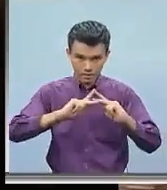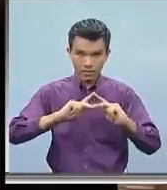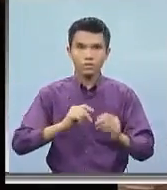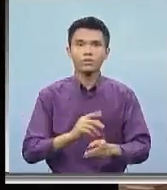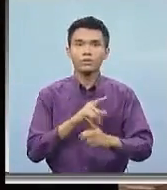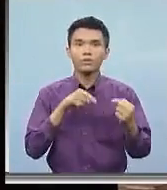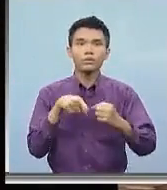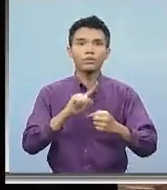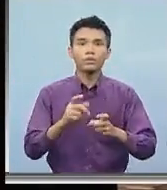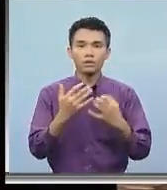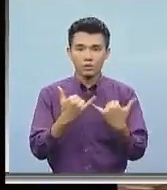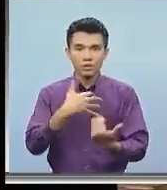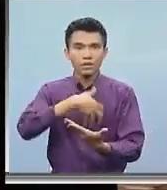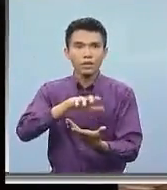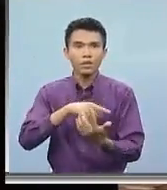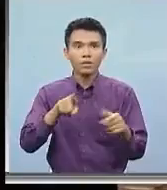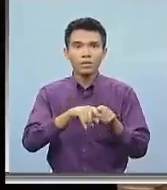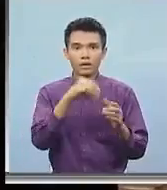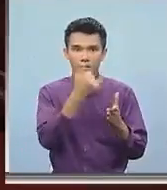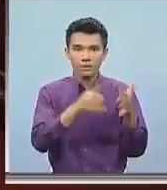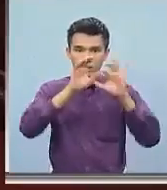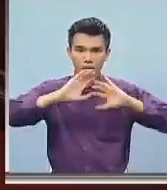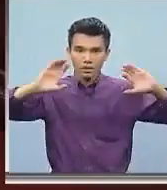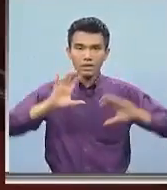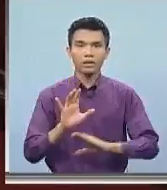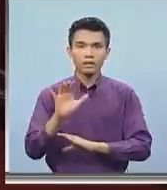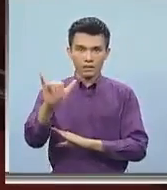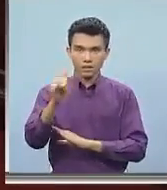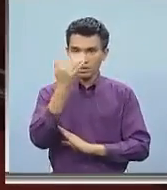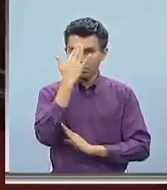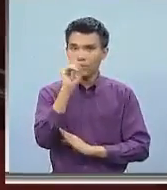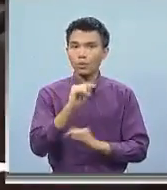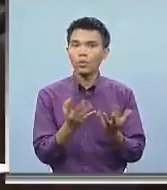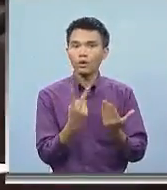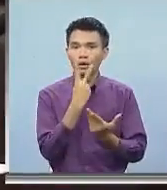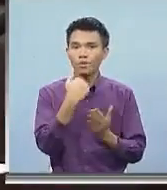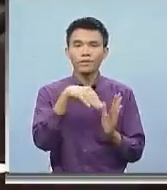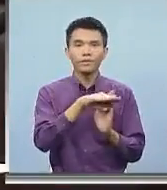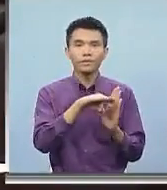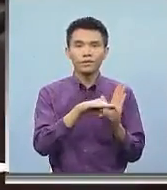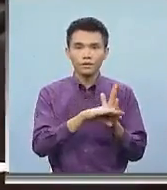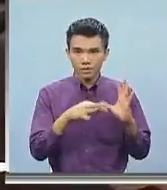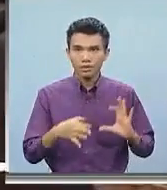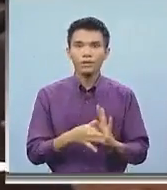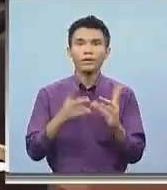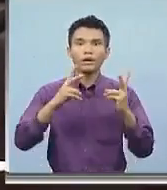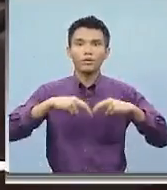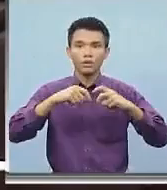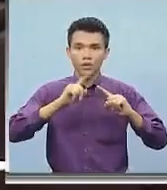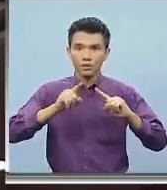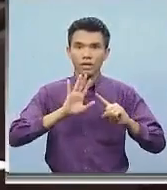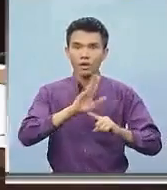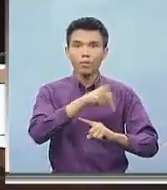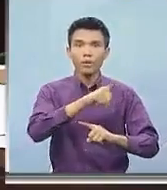ปลัดกระทรวงพาณิชย์ระบุว่าจะยังไม่เอาผิดกับข้าราชการทั้ง 2คนจะขอรอดูรารายละเอียดและคำวินิจฉัยอย่างเป็นทางการจากปปช